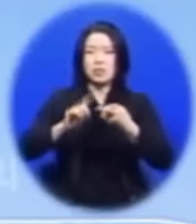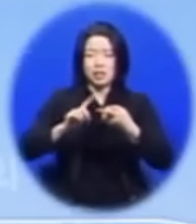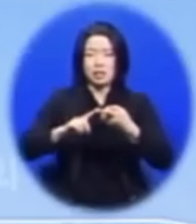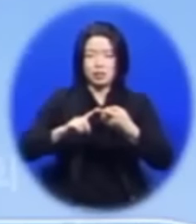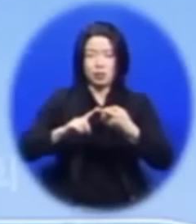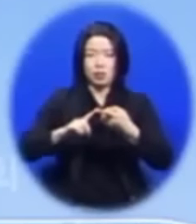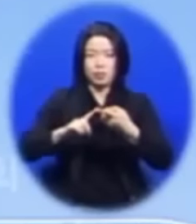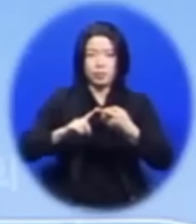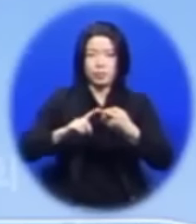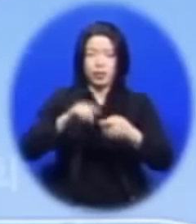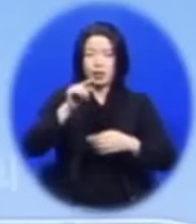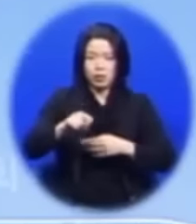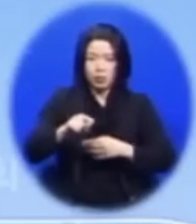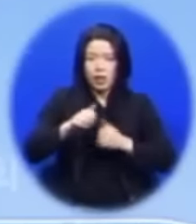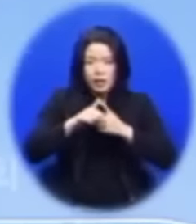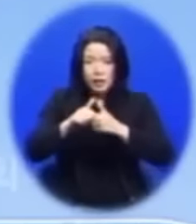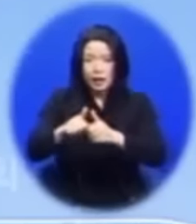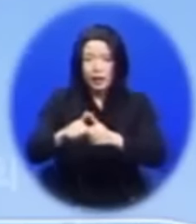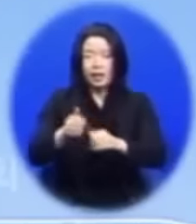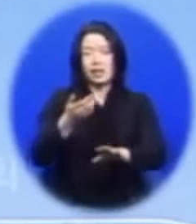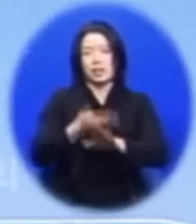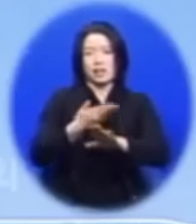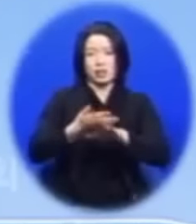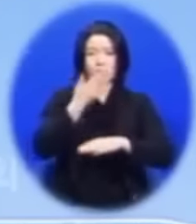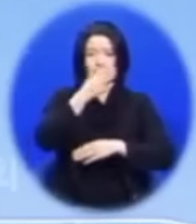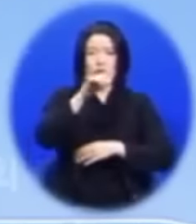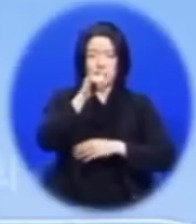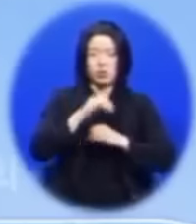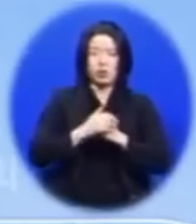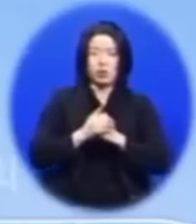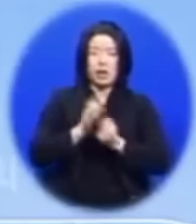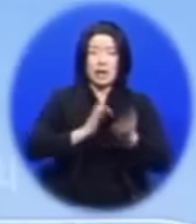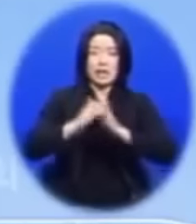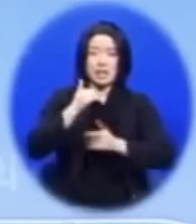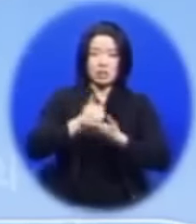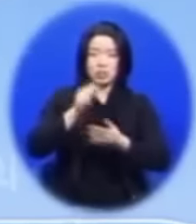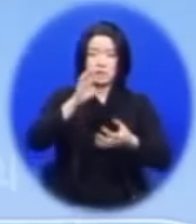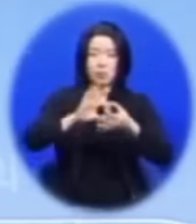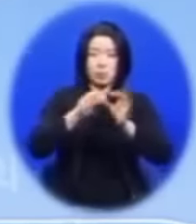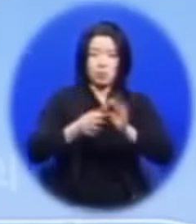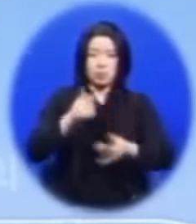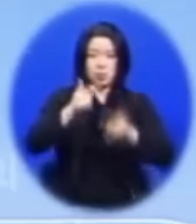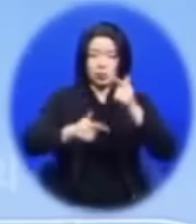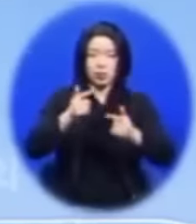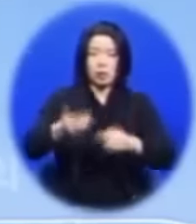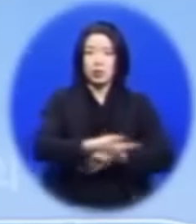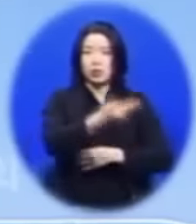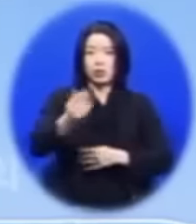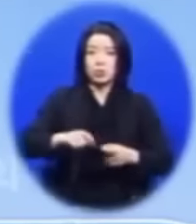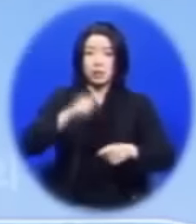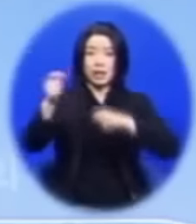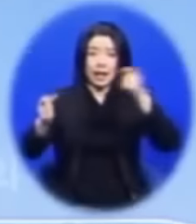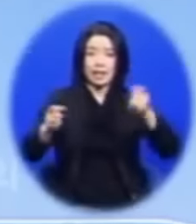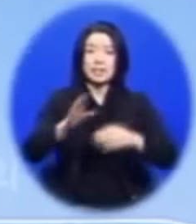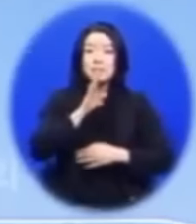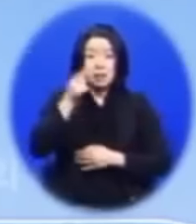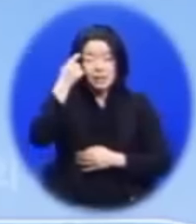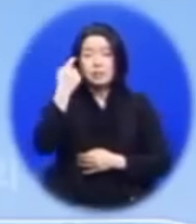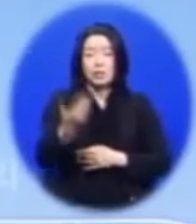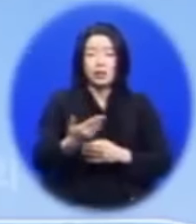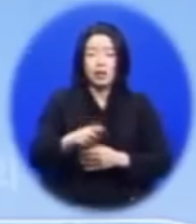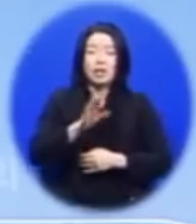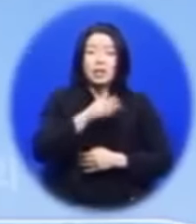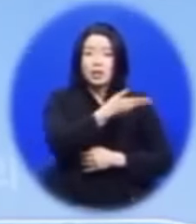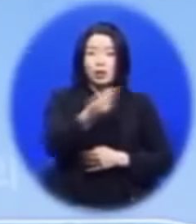삶인지 그것에 따라 달라지는 거예요 예수님은 포도나무 여러분은 가지입니까 여러분은 정말